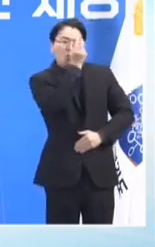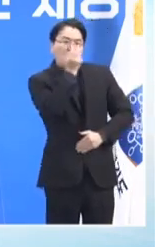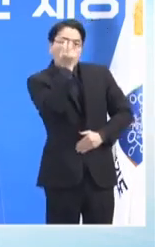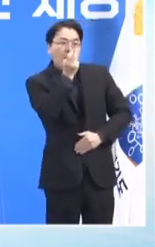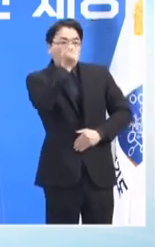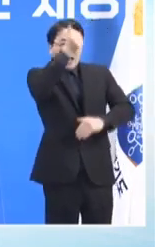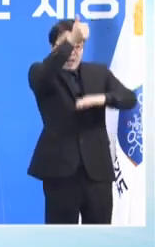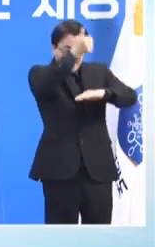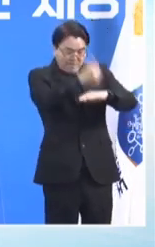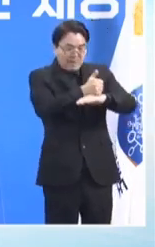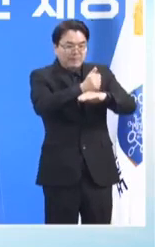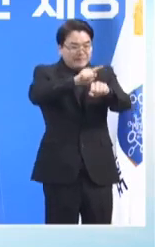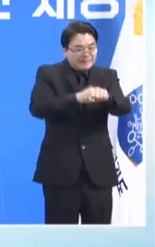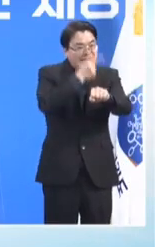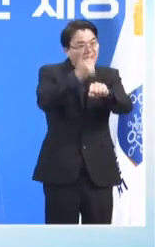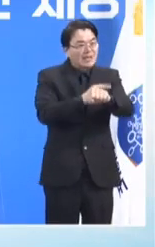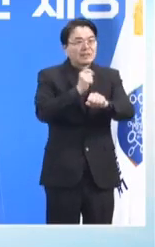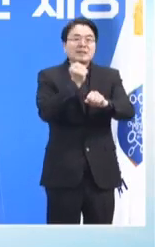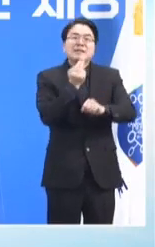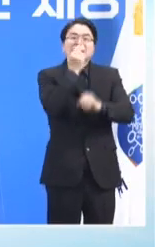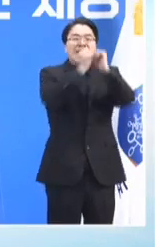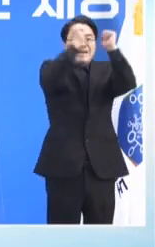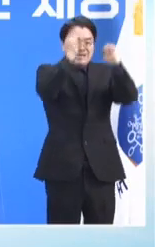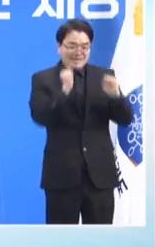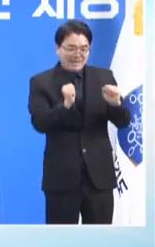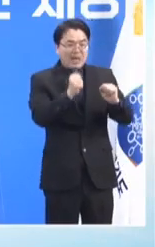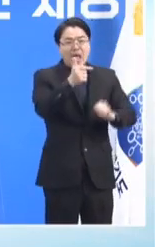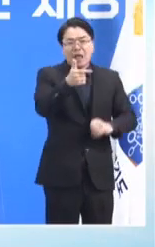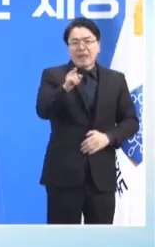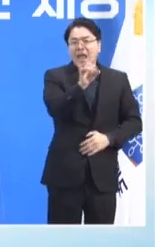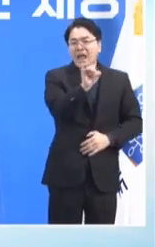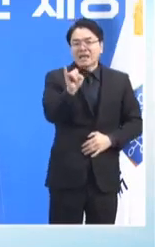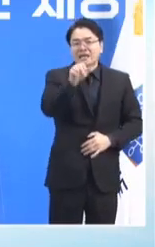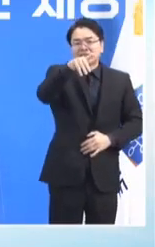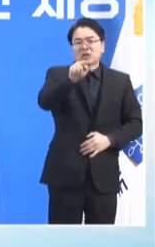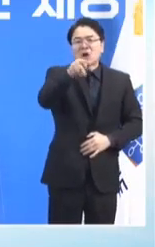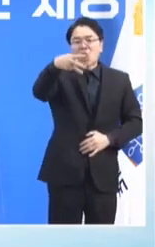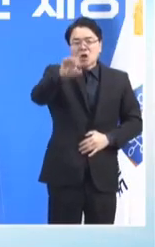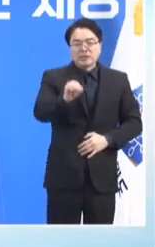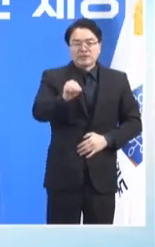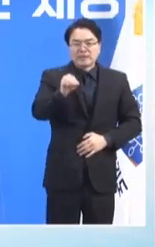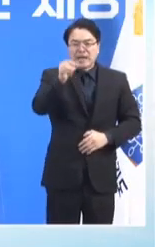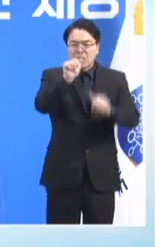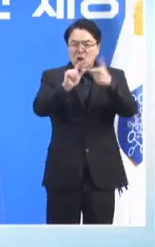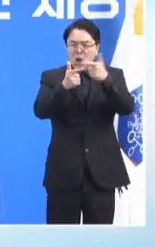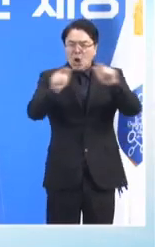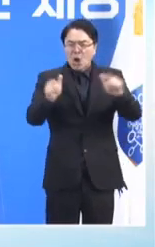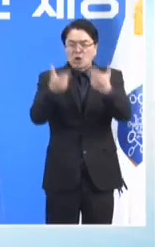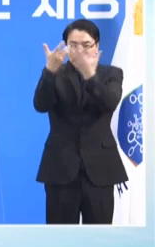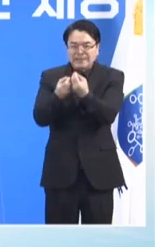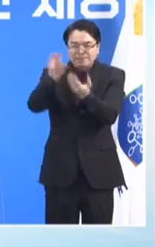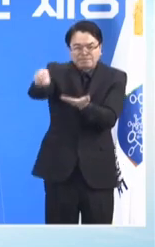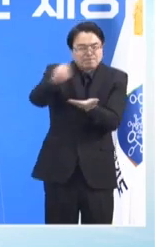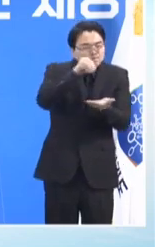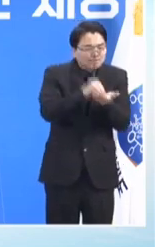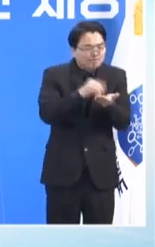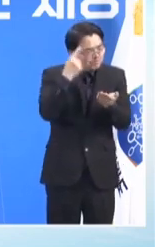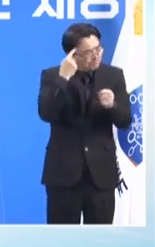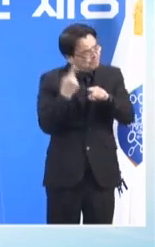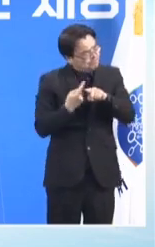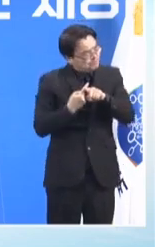자연 생태 오픈 네트워크인 네이처링상에 기록된 충돌 사례를 토대로 도민의 의견을 최대한